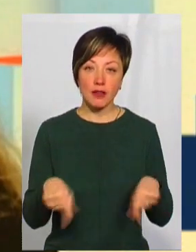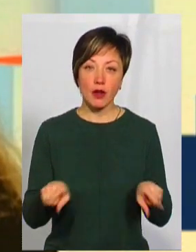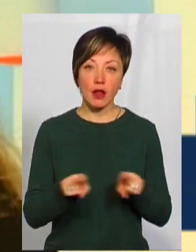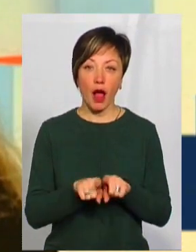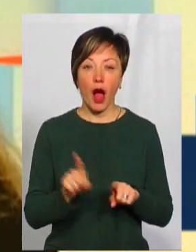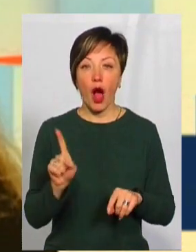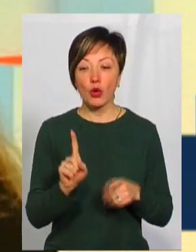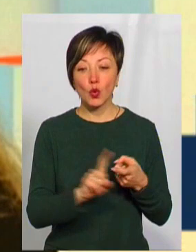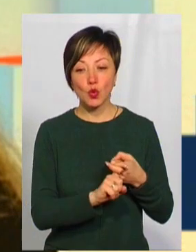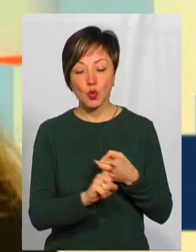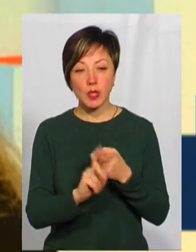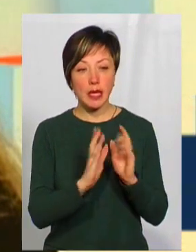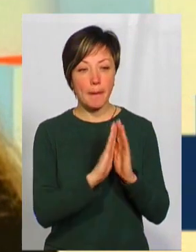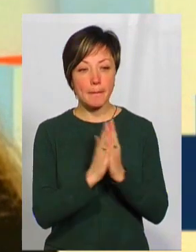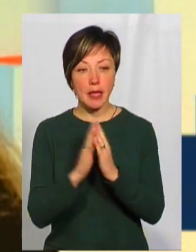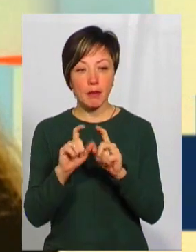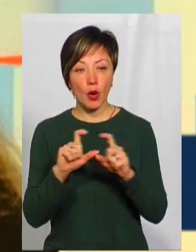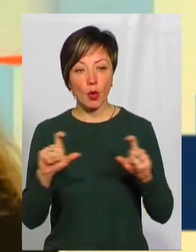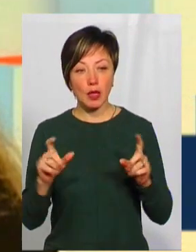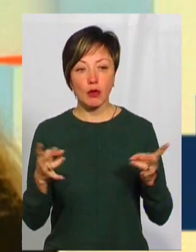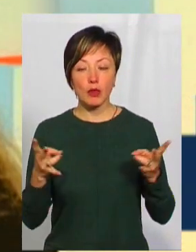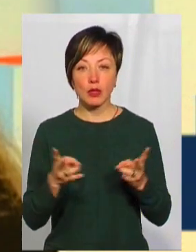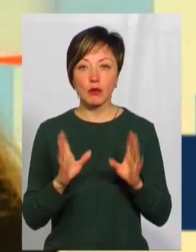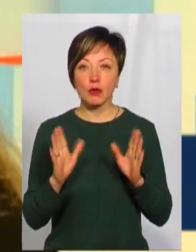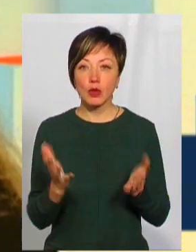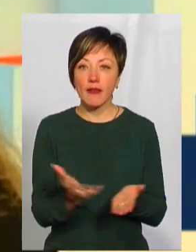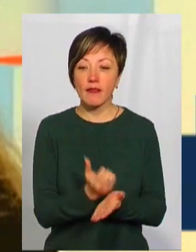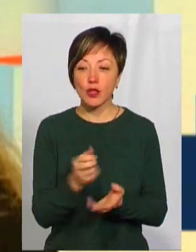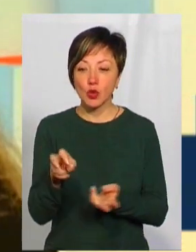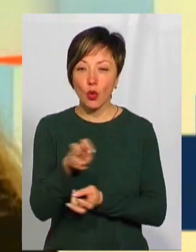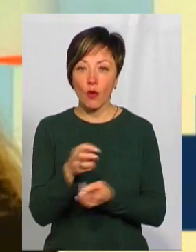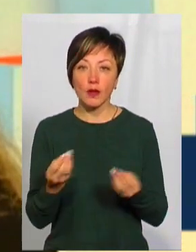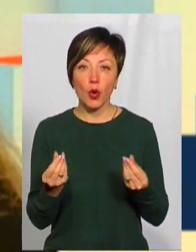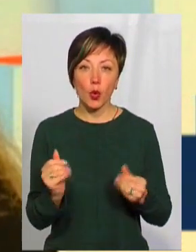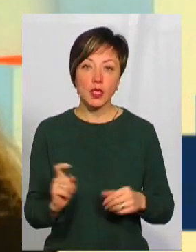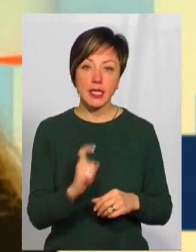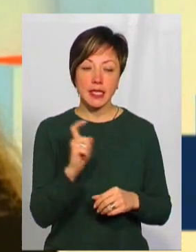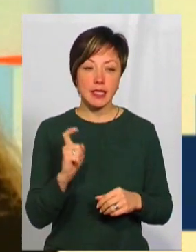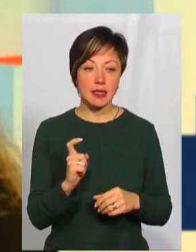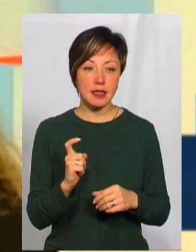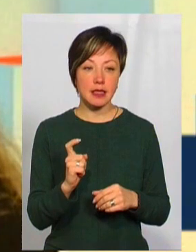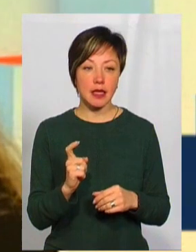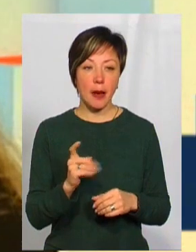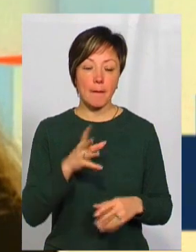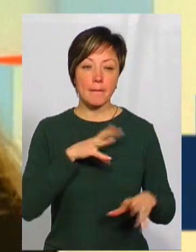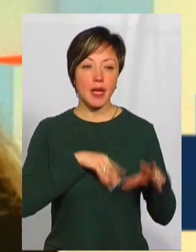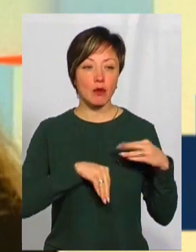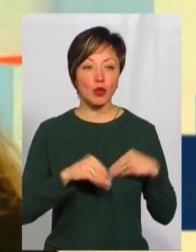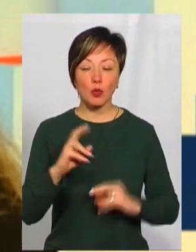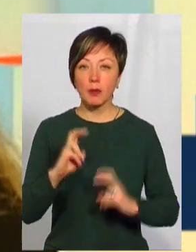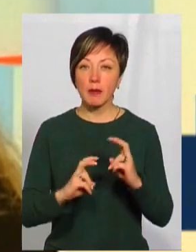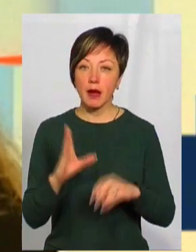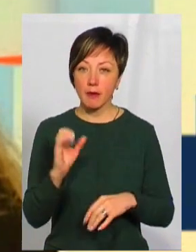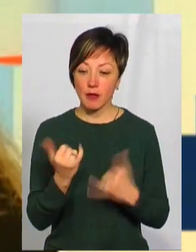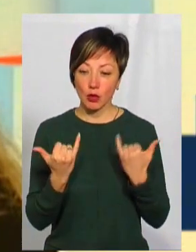А вже, що стосується бібліотеки, потрібно буде вишуковувати саме кошти з прибутку підприємства. На сьогодні